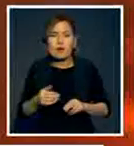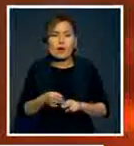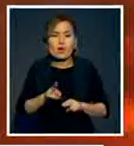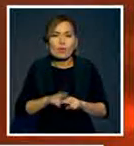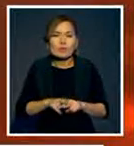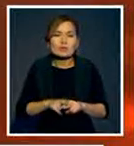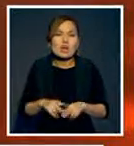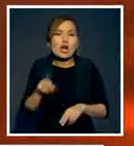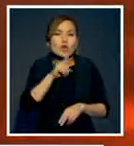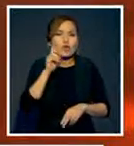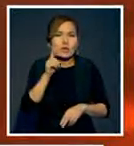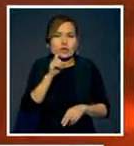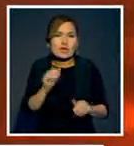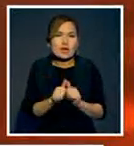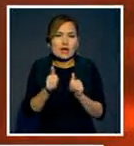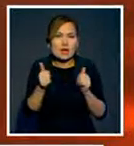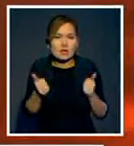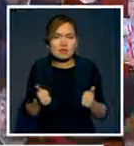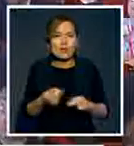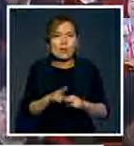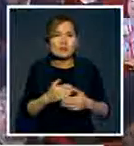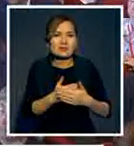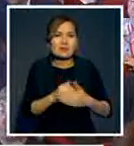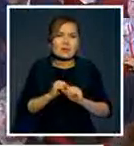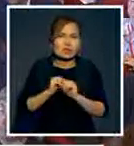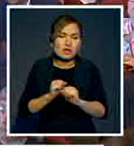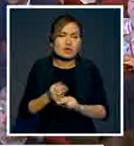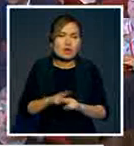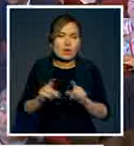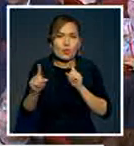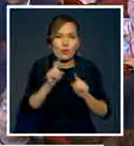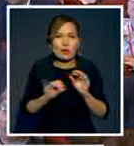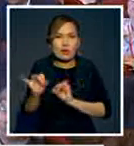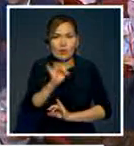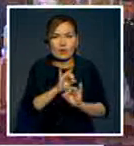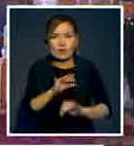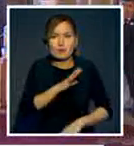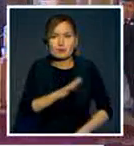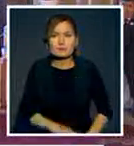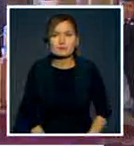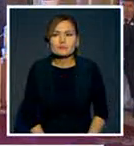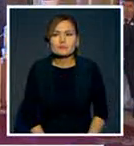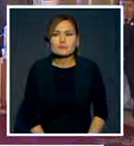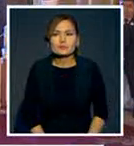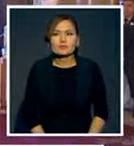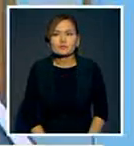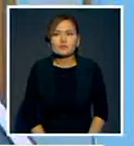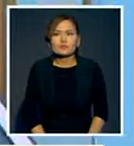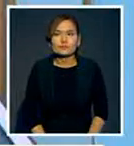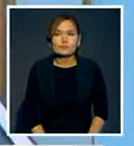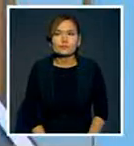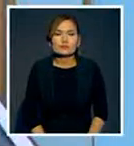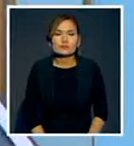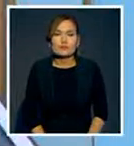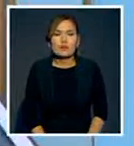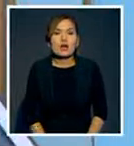жетпей ажырасып кеткен. Бұл келеңсіздіктің алдын алуда форумда талқыланған өзекті тақырыптың бірі. Жаны саудың,